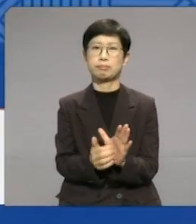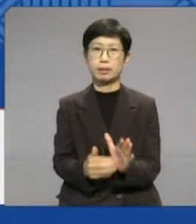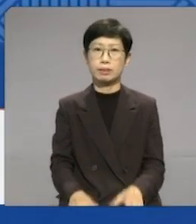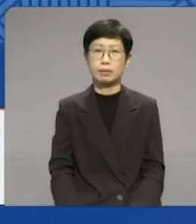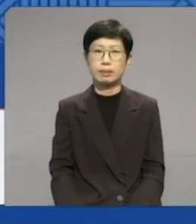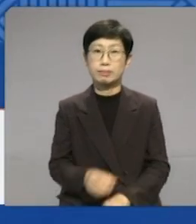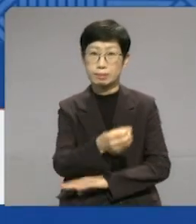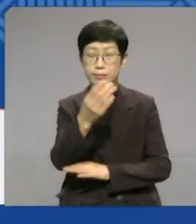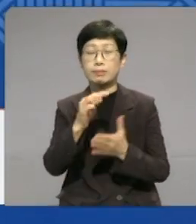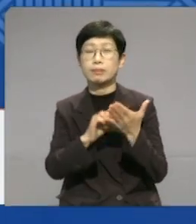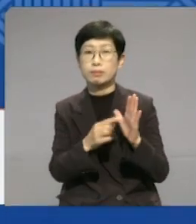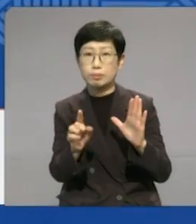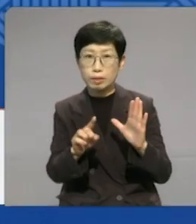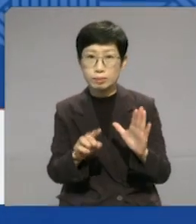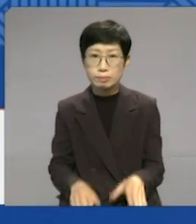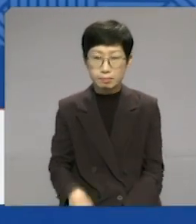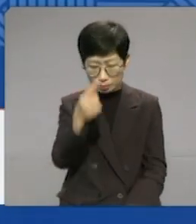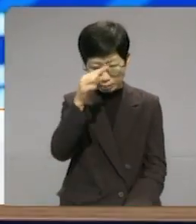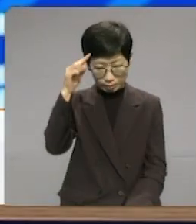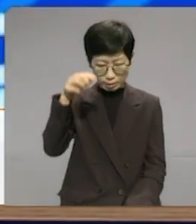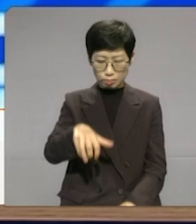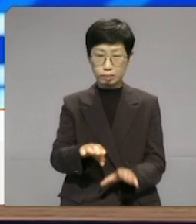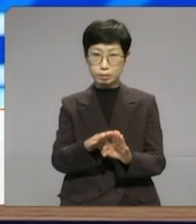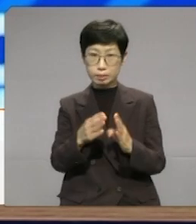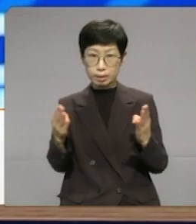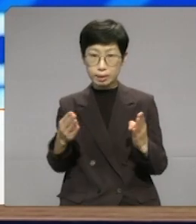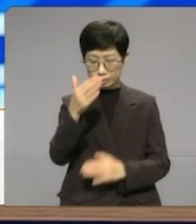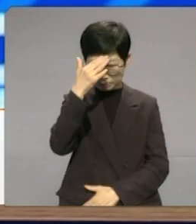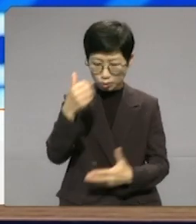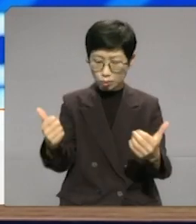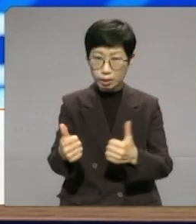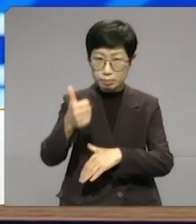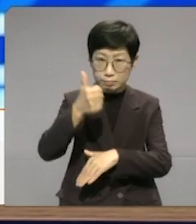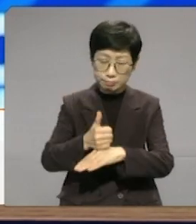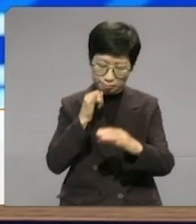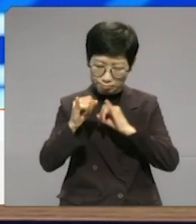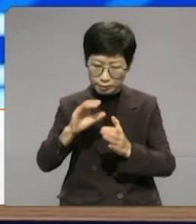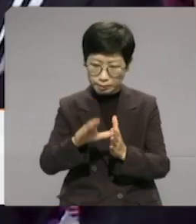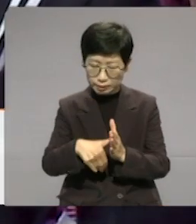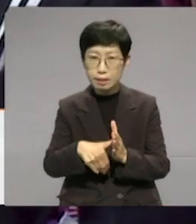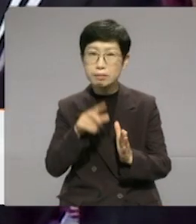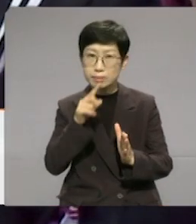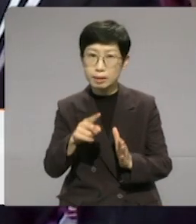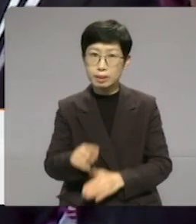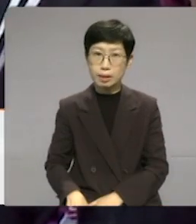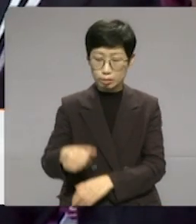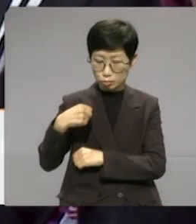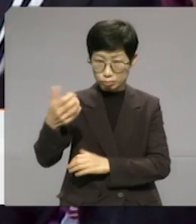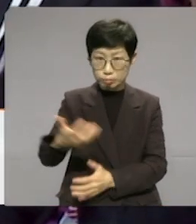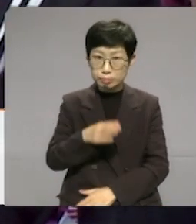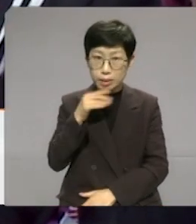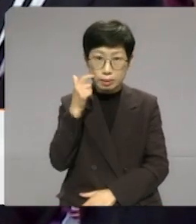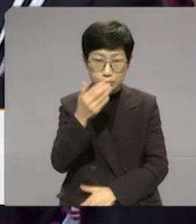AF 통신에 따르면 푸틴은 러시아 카잔에서 열린 브릭스 정상회의 결산 기자 회견에서 파병 질문에 북한과